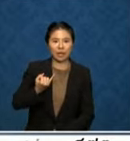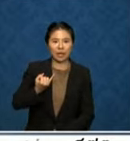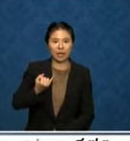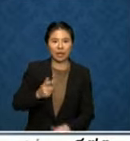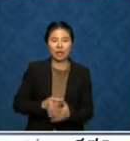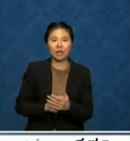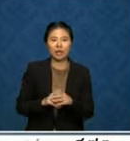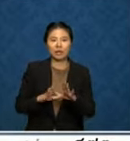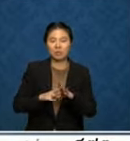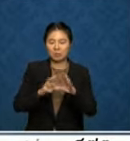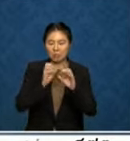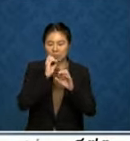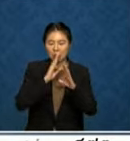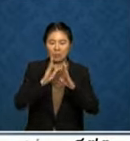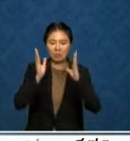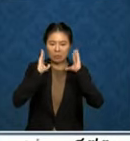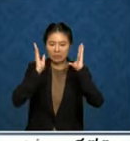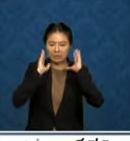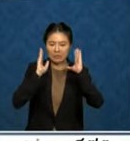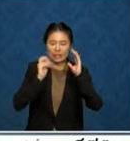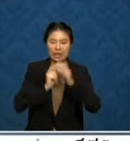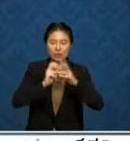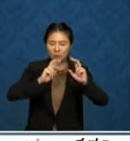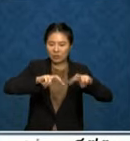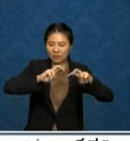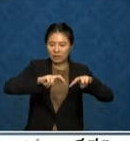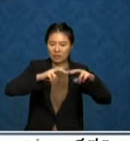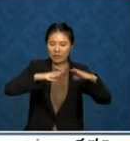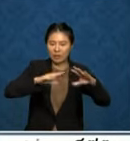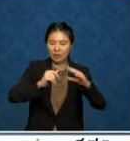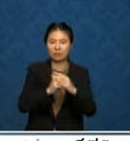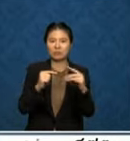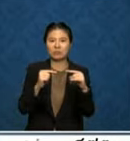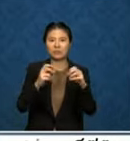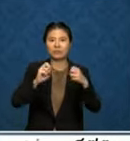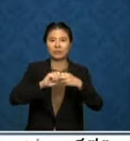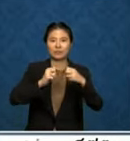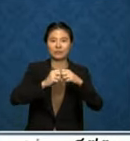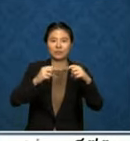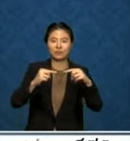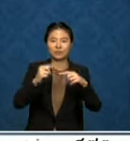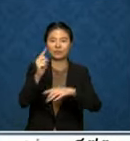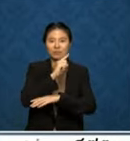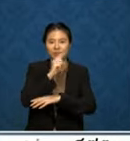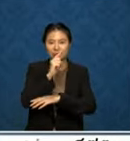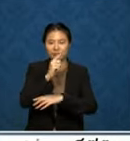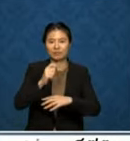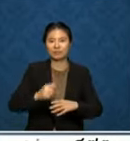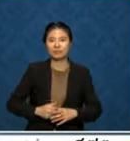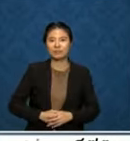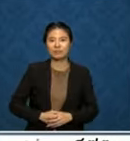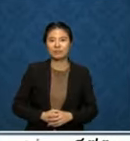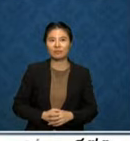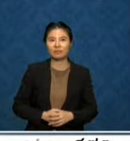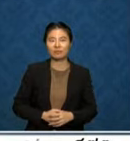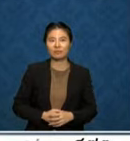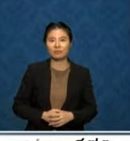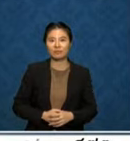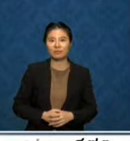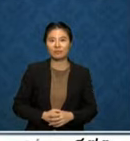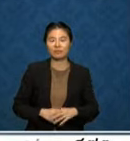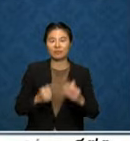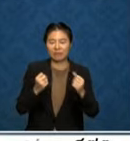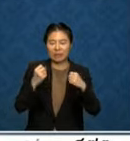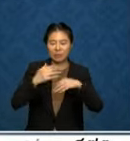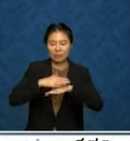ไรเนี่ยเพื่อสร้างความเชื่อถือนะอันนี้ก็เป็นปัญหานะที่ทางเราคงต้องมีการบูร